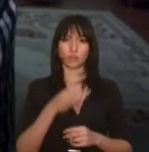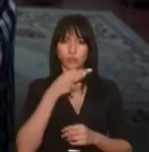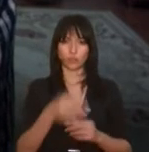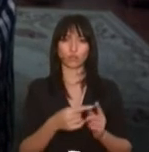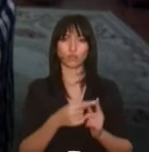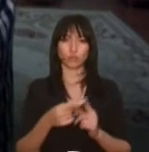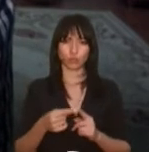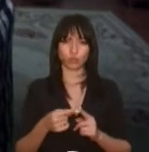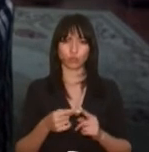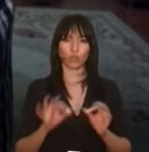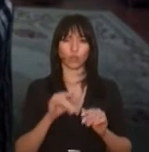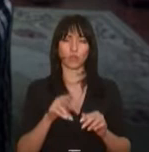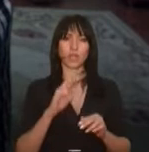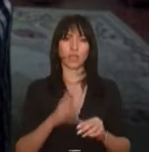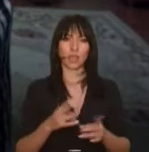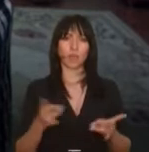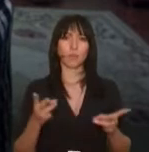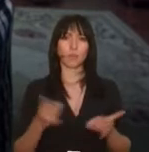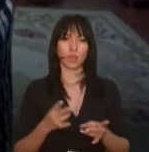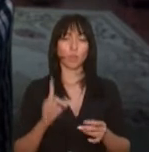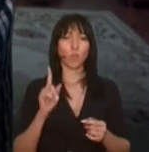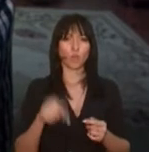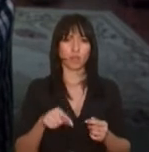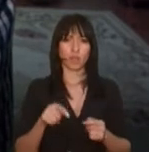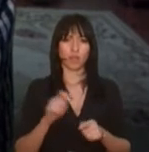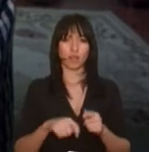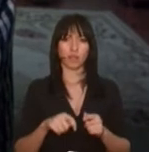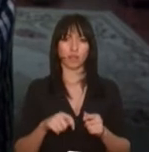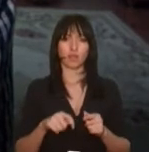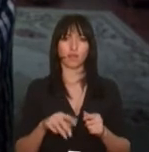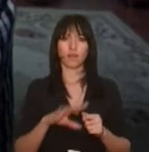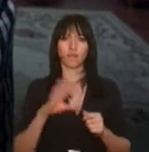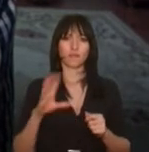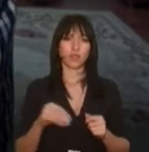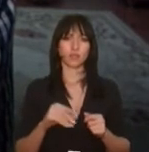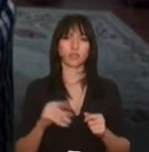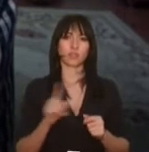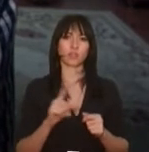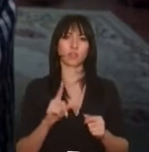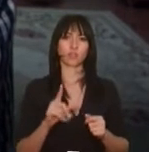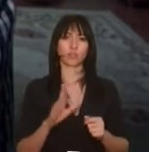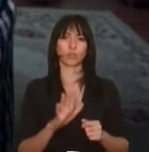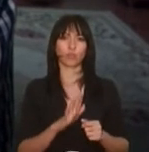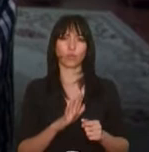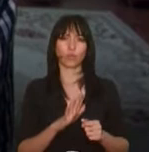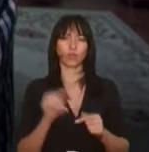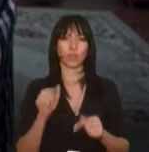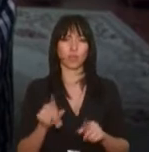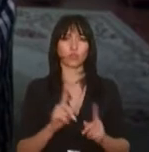де, коли і як мав дивитися. Проте система огляду школярів, вона не була досконалою, тому що